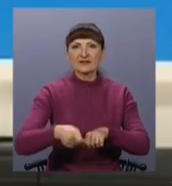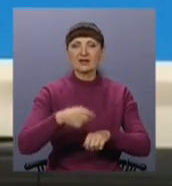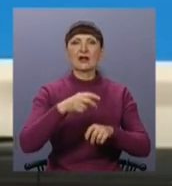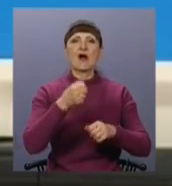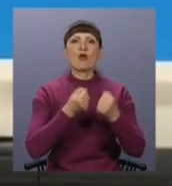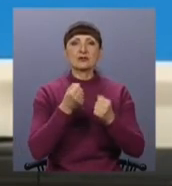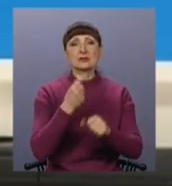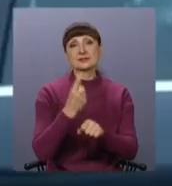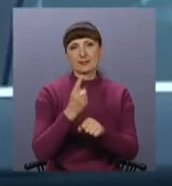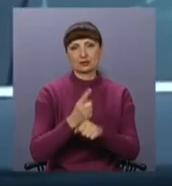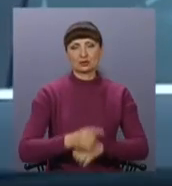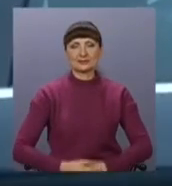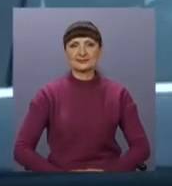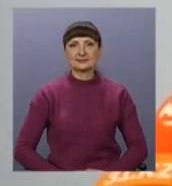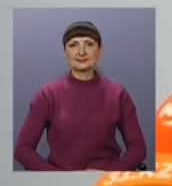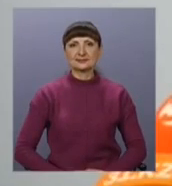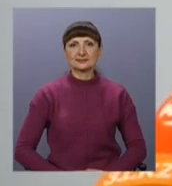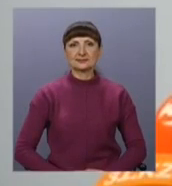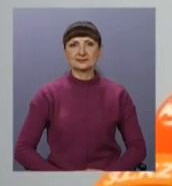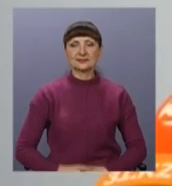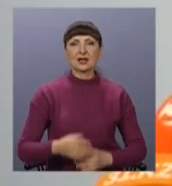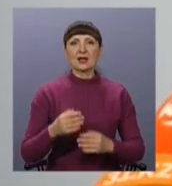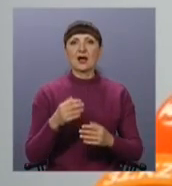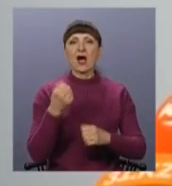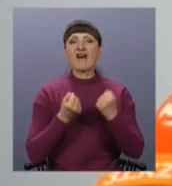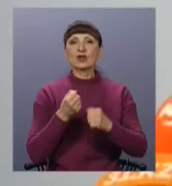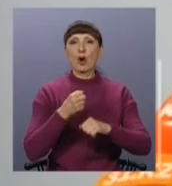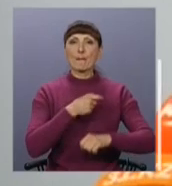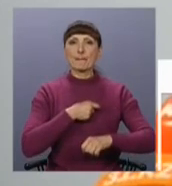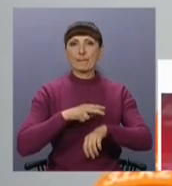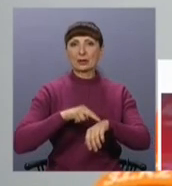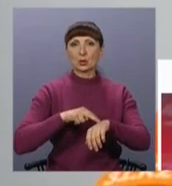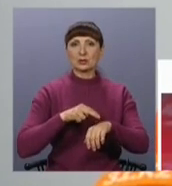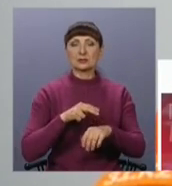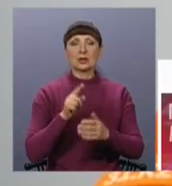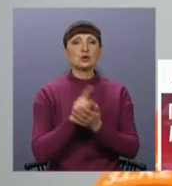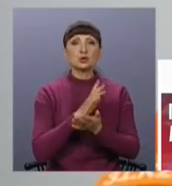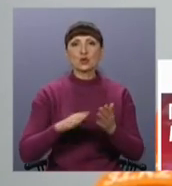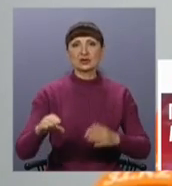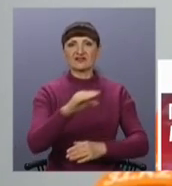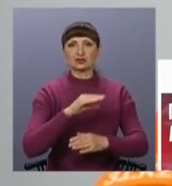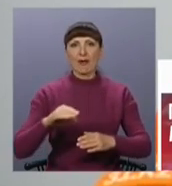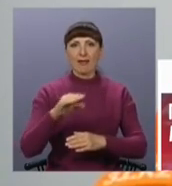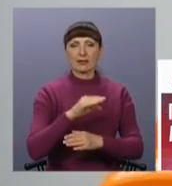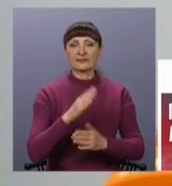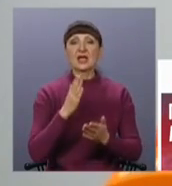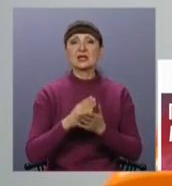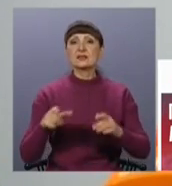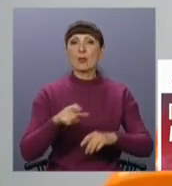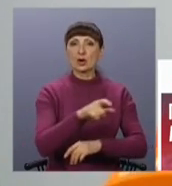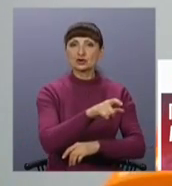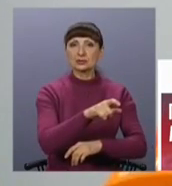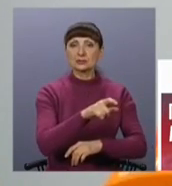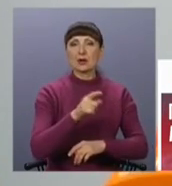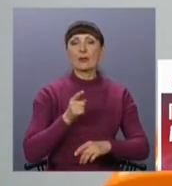по-прежнему запрещено. То есть автопатруль, он не все время должен быть в движении. Есть у нас по маршрутам патрулирования